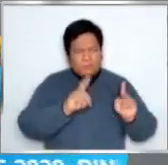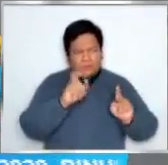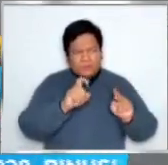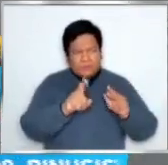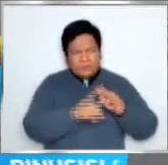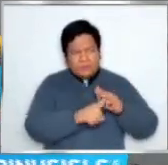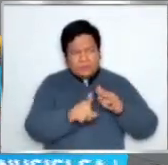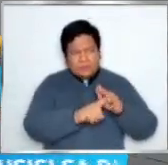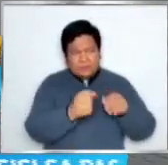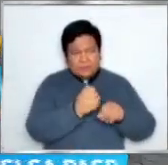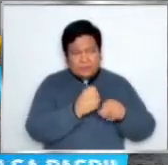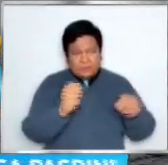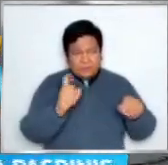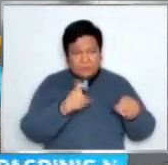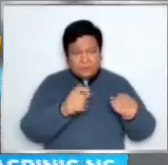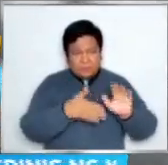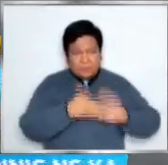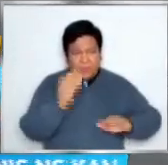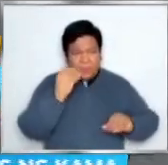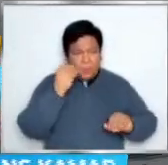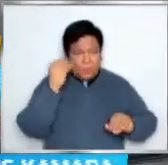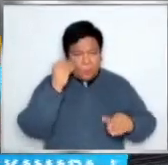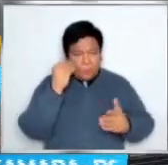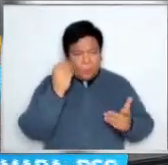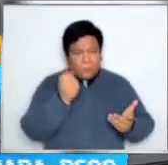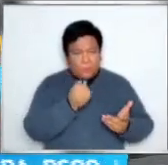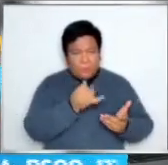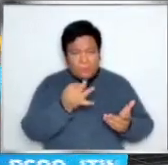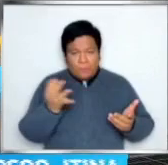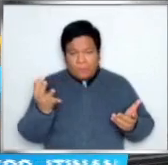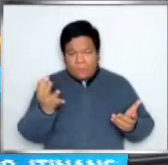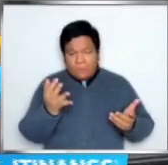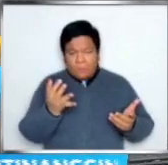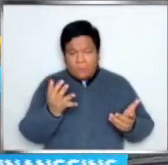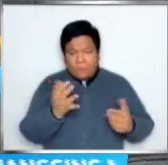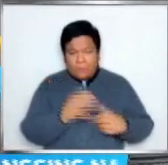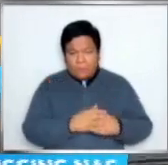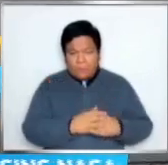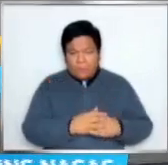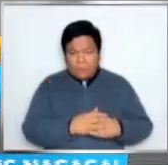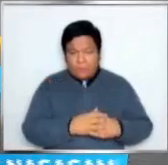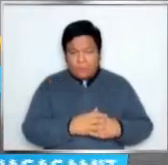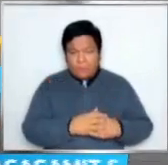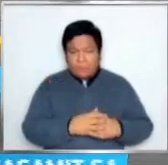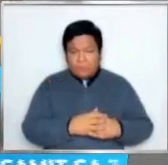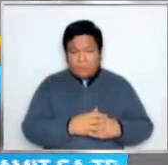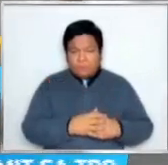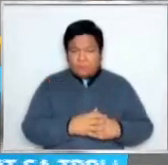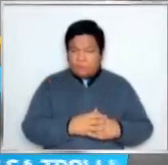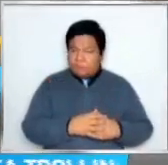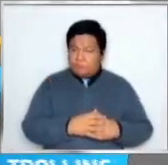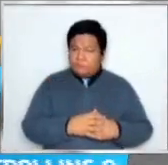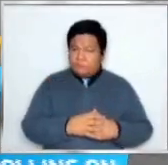mga tahanan? Ilan yung mga nag-evacuate? Yes, sir. Ate, yung